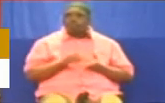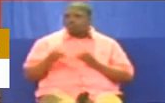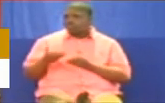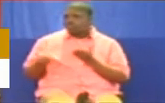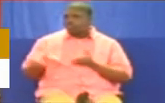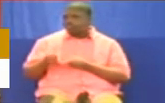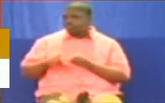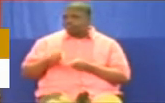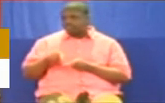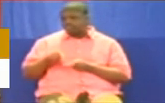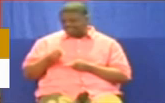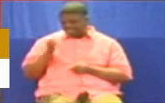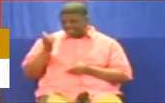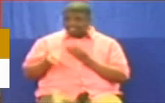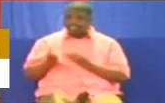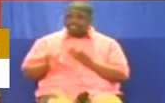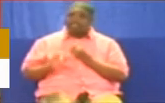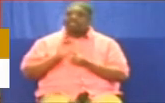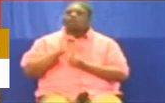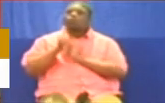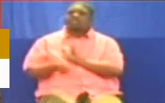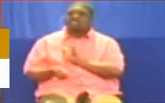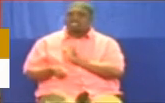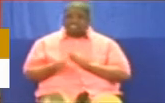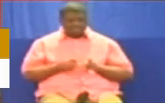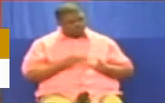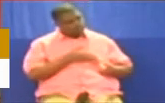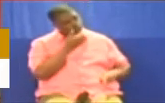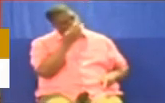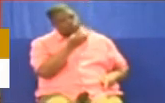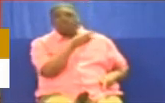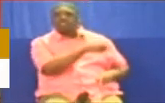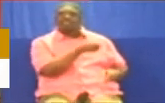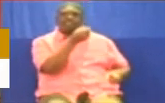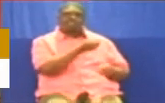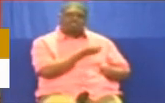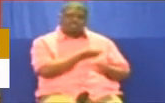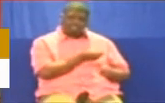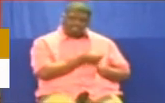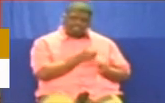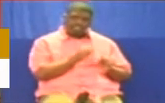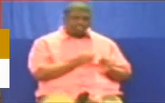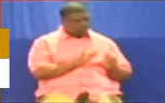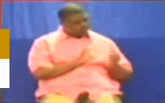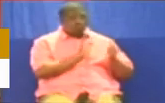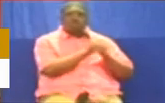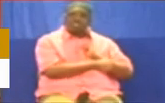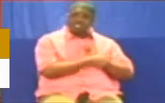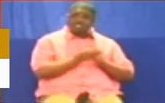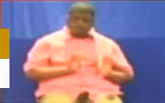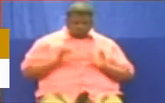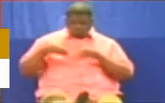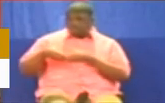standard ya representation wamekuwa wakitaka kuona hiyo imefanyika. Lakini katika uwakilishi wa mikutano,